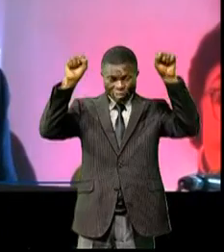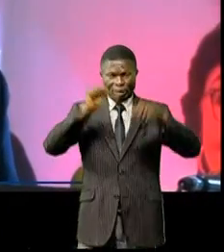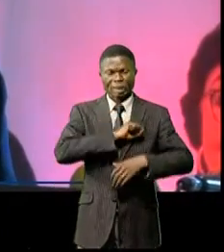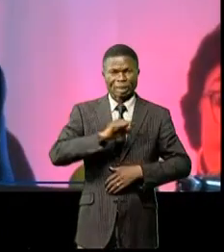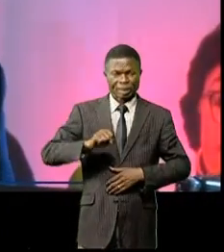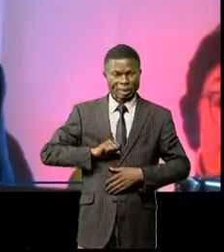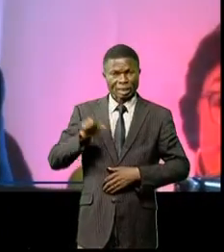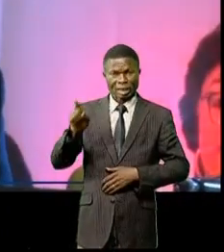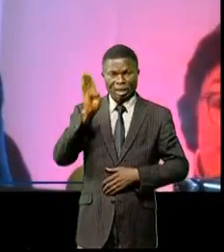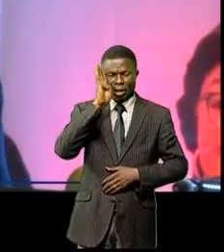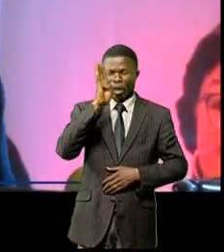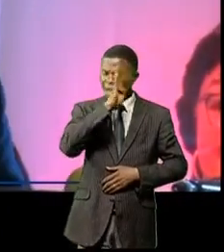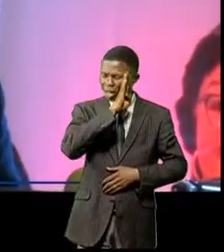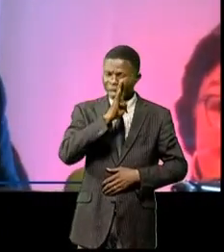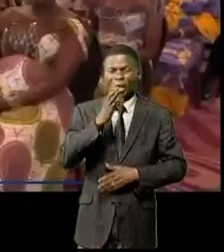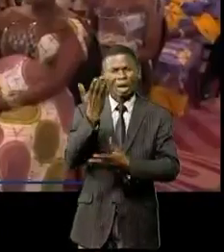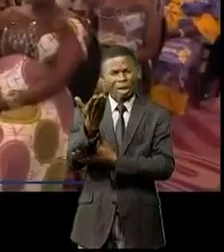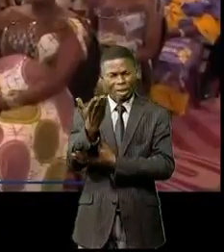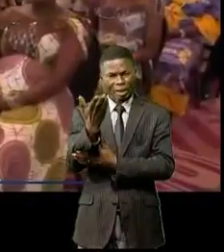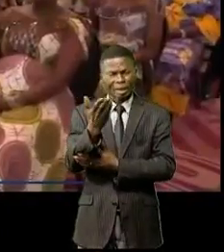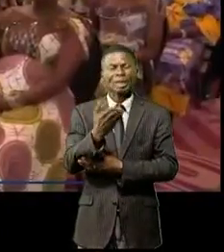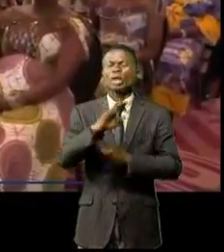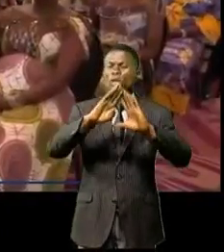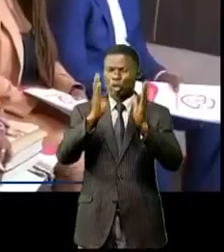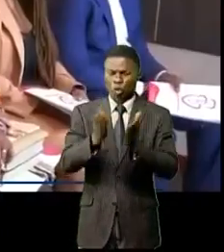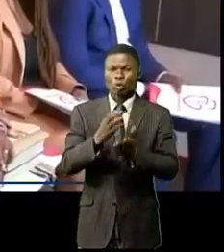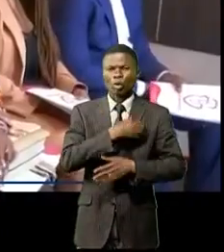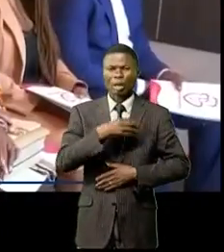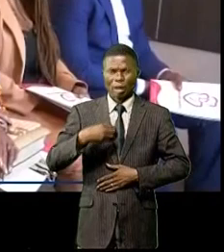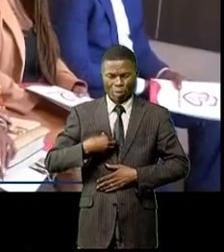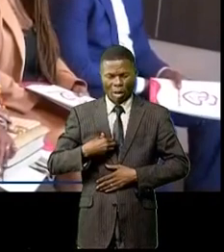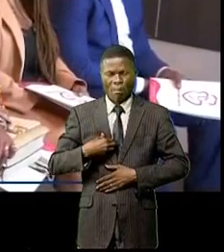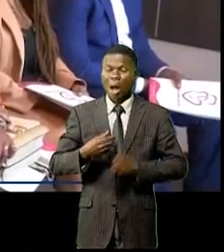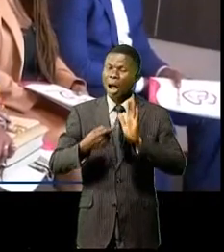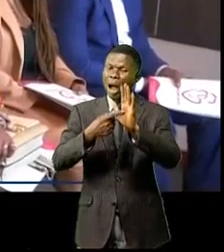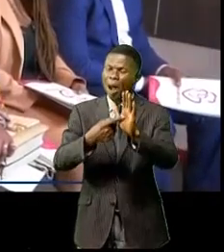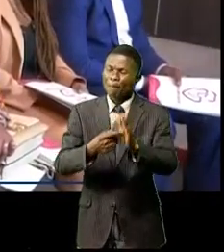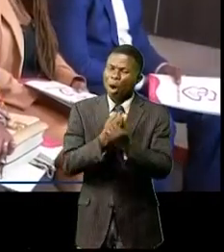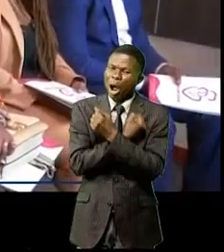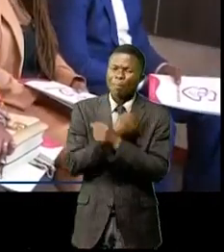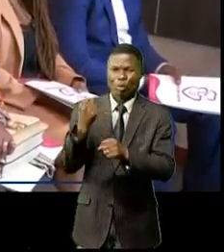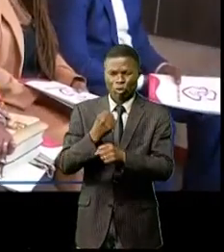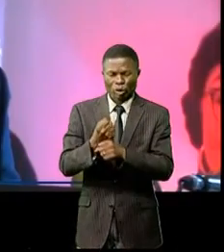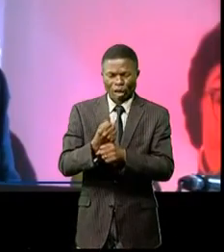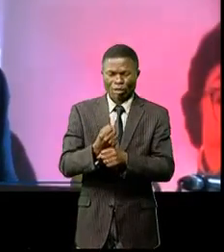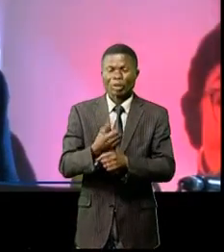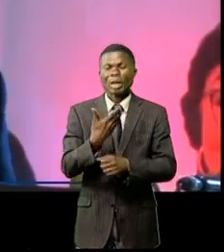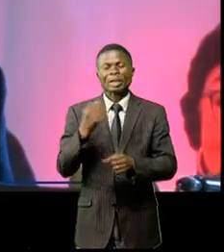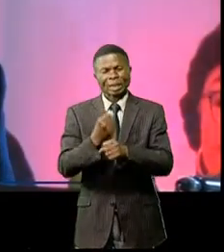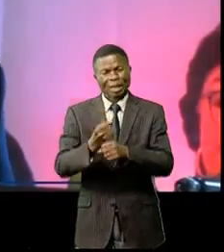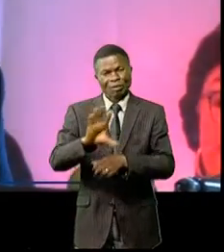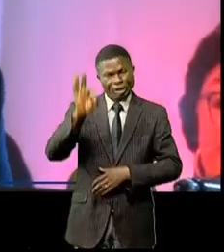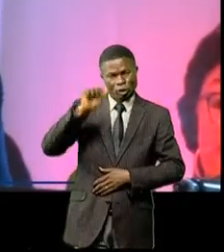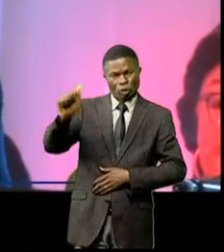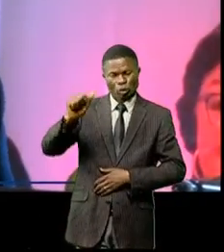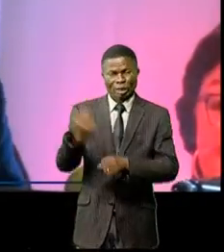Modeste Baati Lukwebo, a appelé les récipiendaires à l'amour du travail et au métier qu'ils ont choisi, car il n'y a pas de